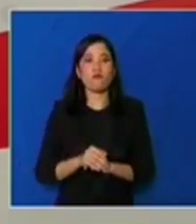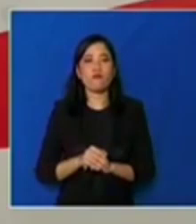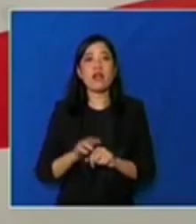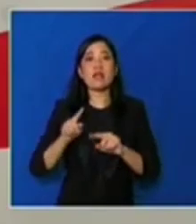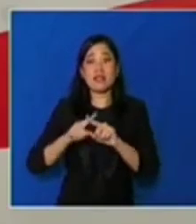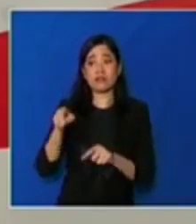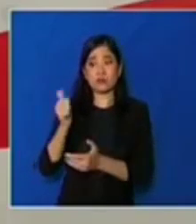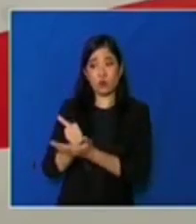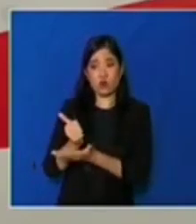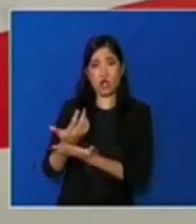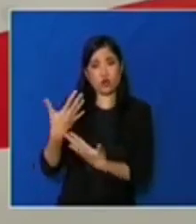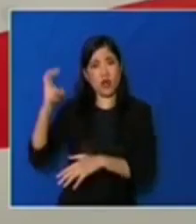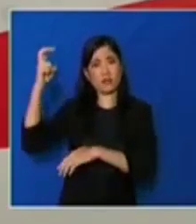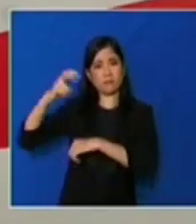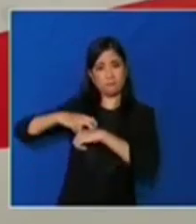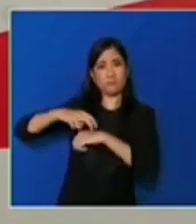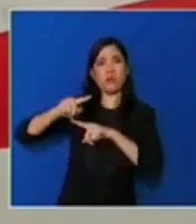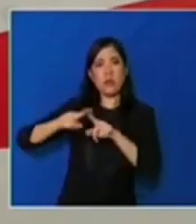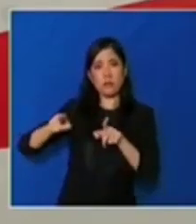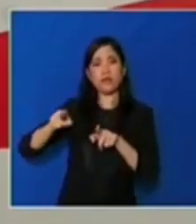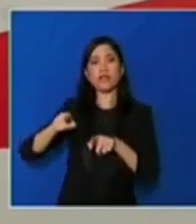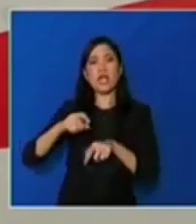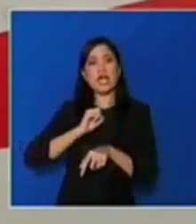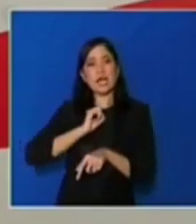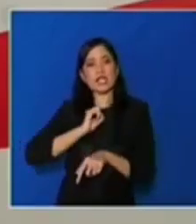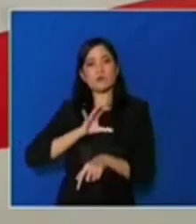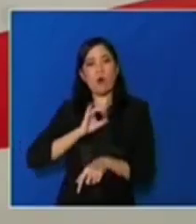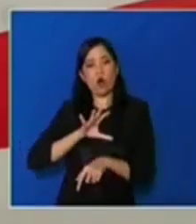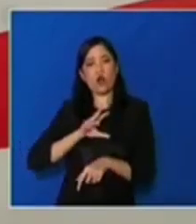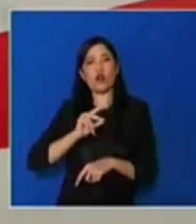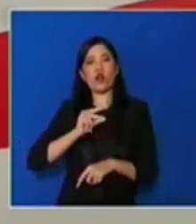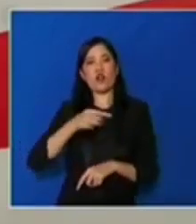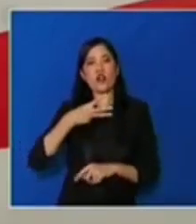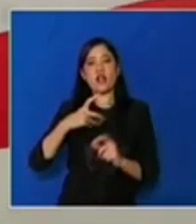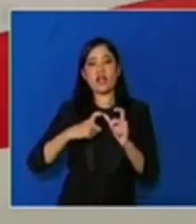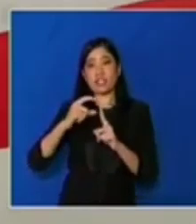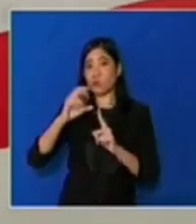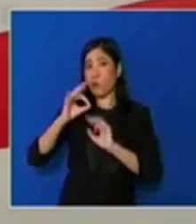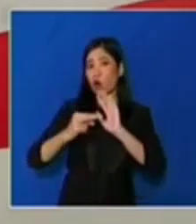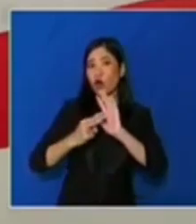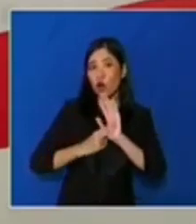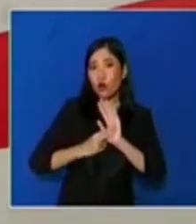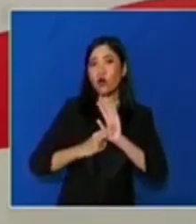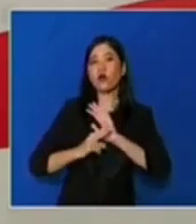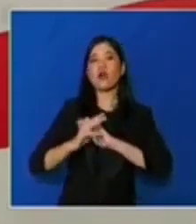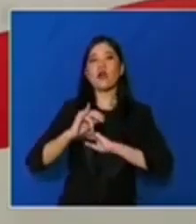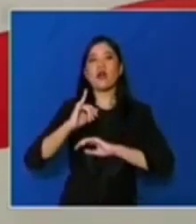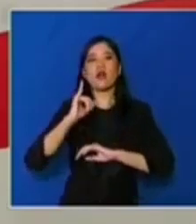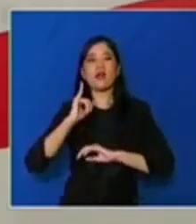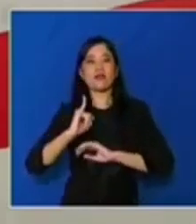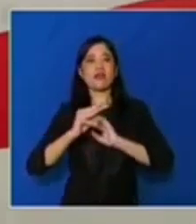oleh virus ini tetapi respon serologi respon imunitas nya belum muncul ini sering terjadi